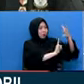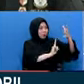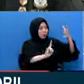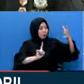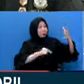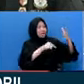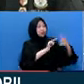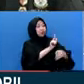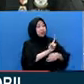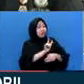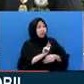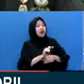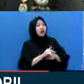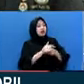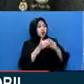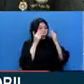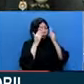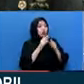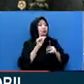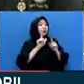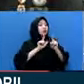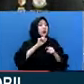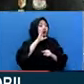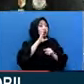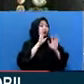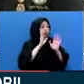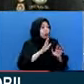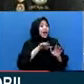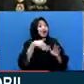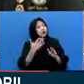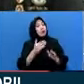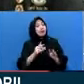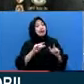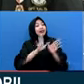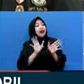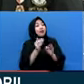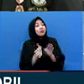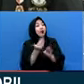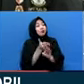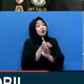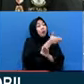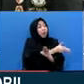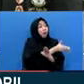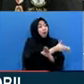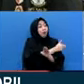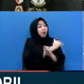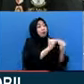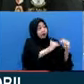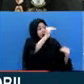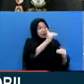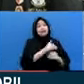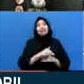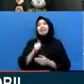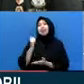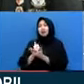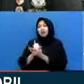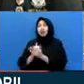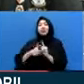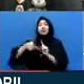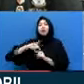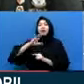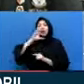pembangunan Ik ini penyewaan sudah mulai melonjak Kalau kami ini pengusaha rental ini walaupun tidak ada 17 Agustus